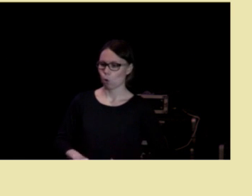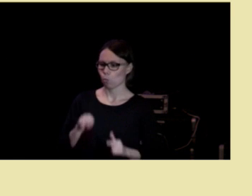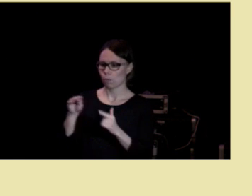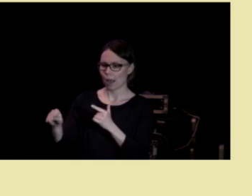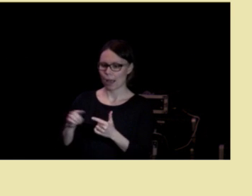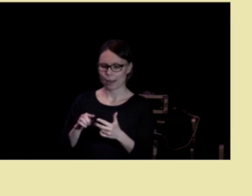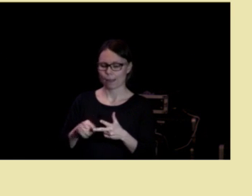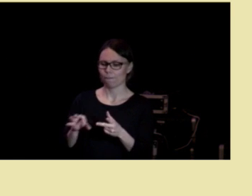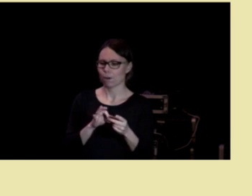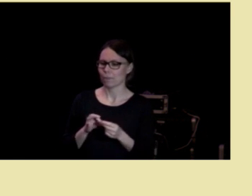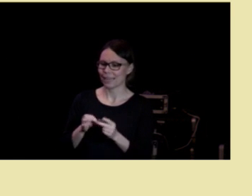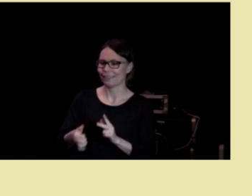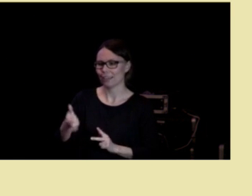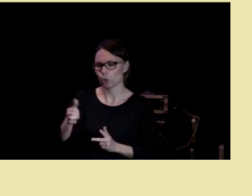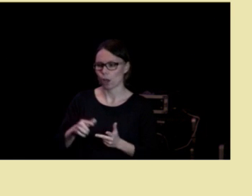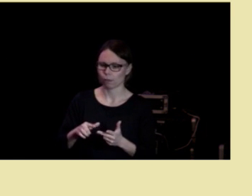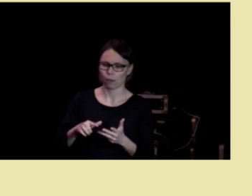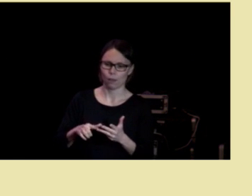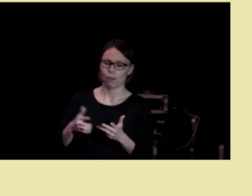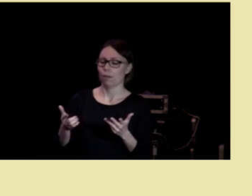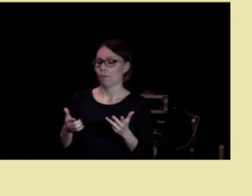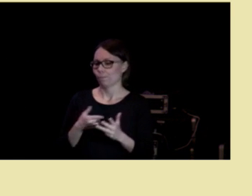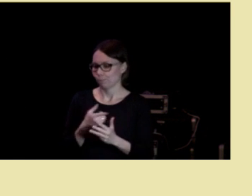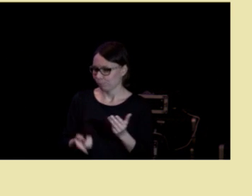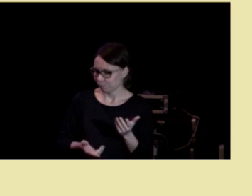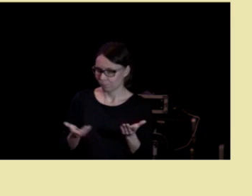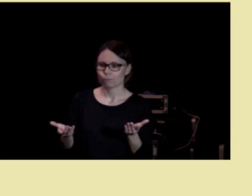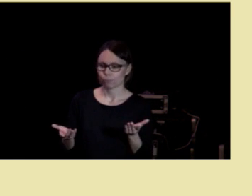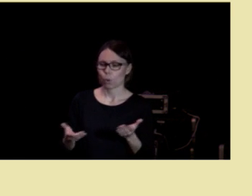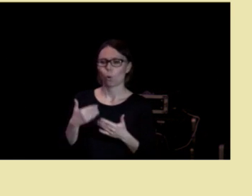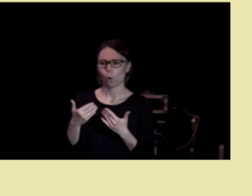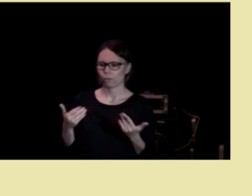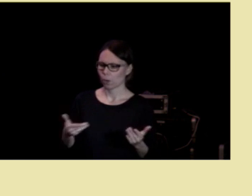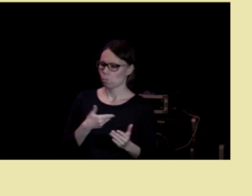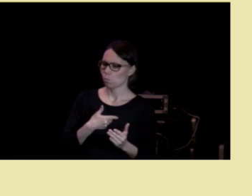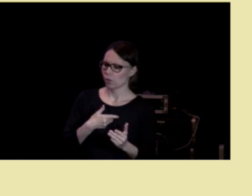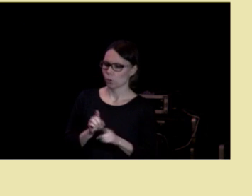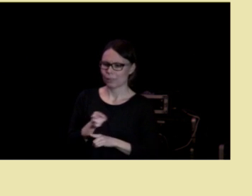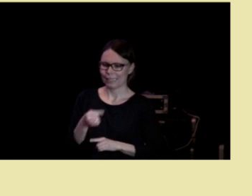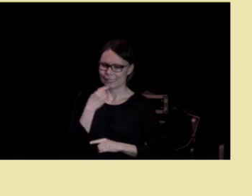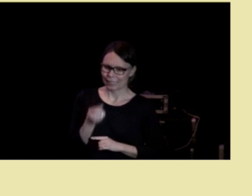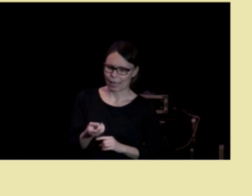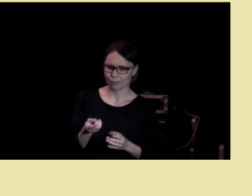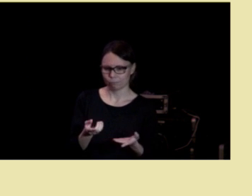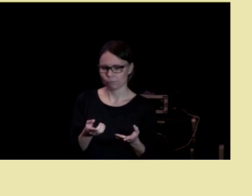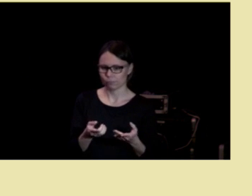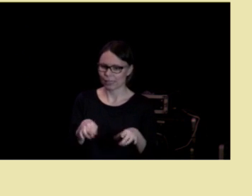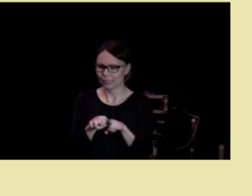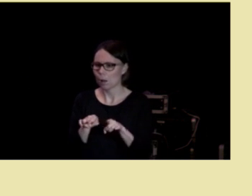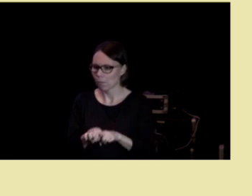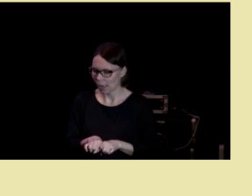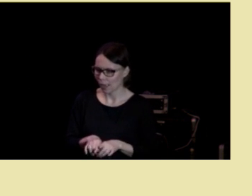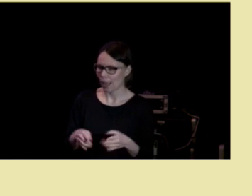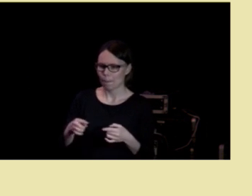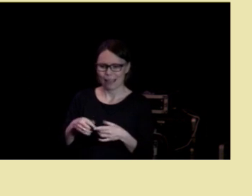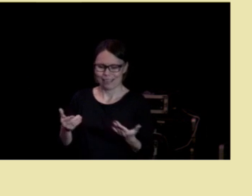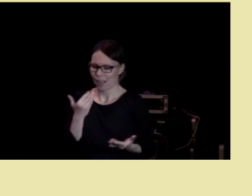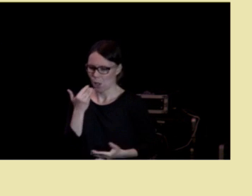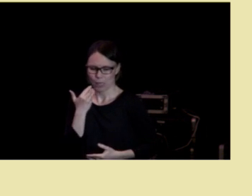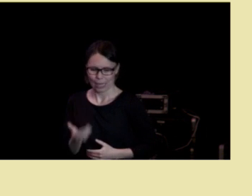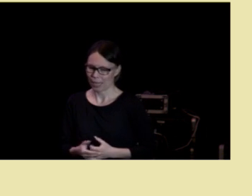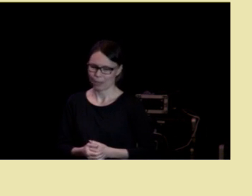opplæring, familiedirektorat, og de på en måte veldig ofte er mye av det de sier sammenfallende, men ikke